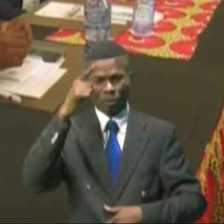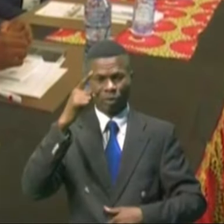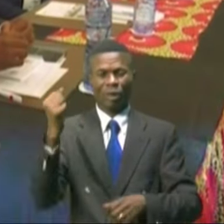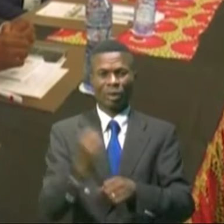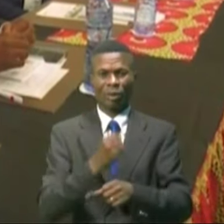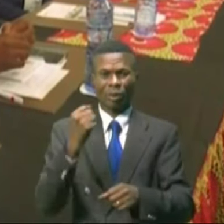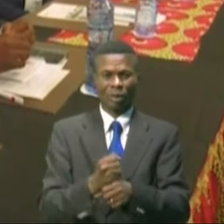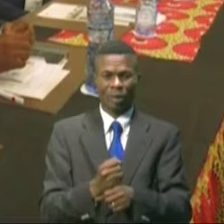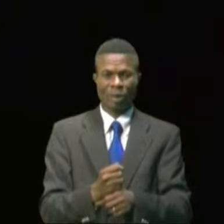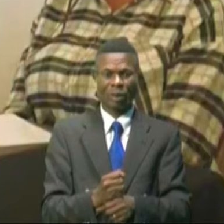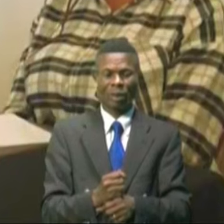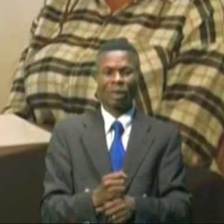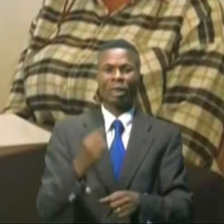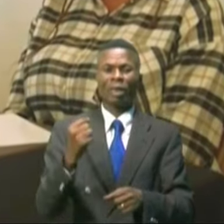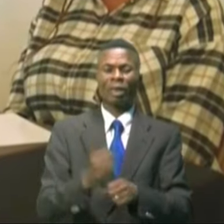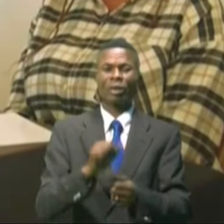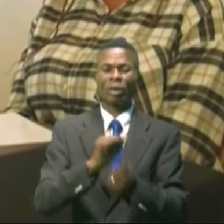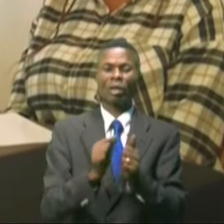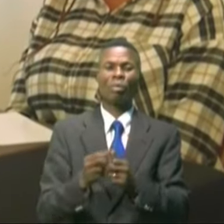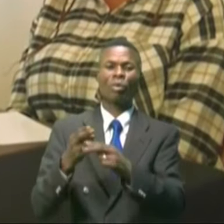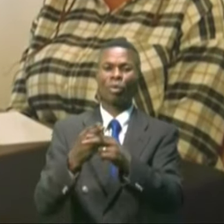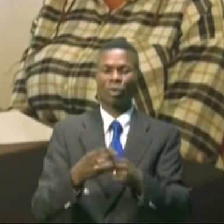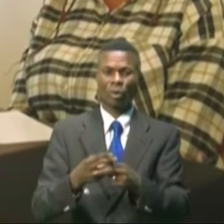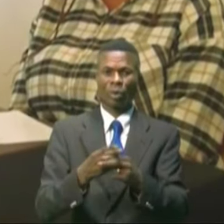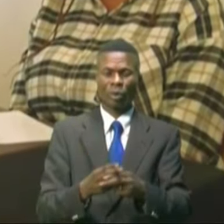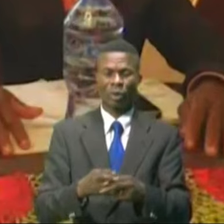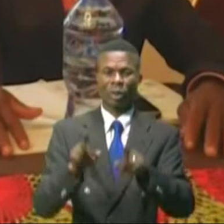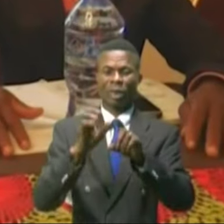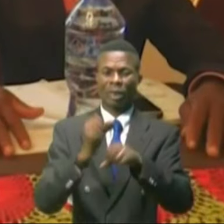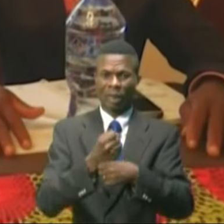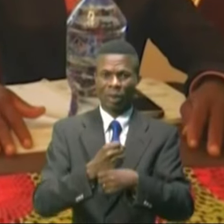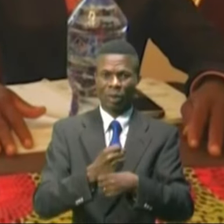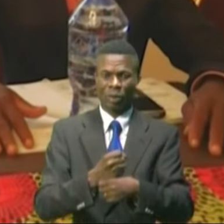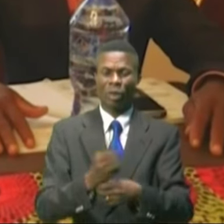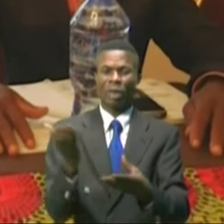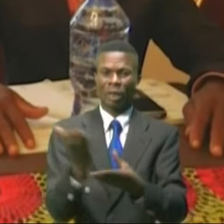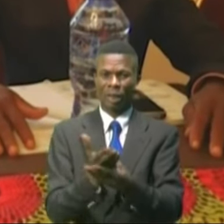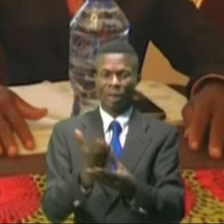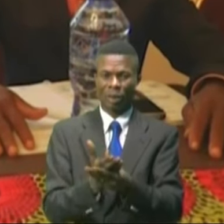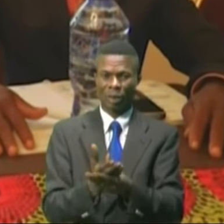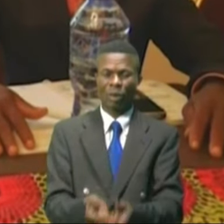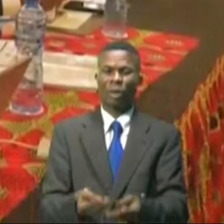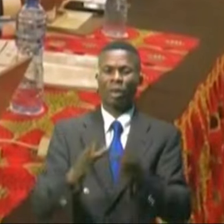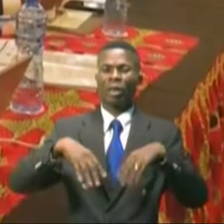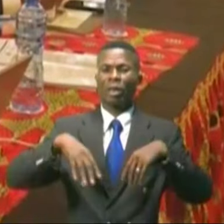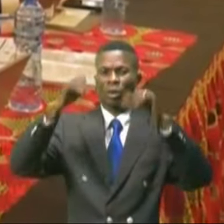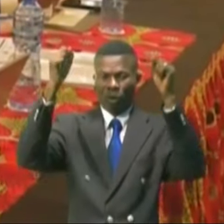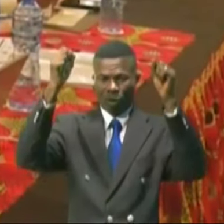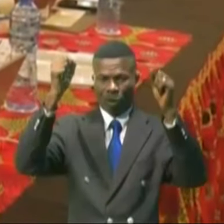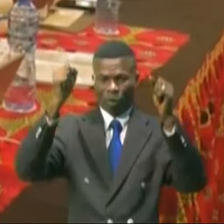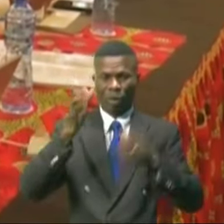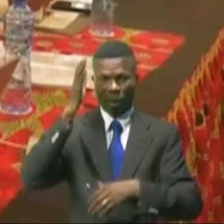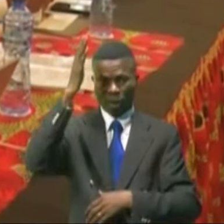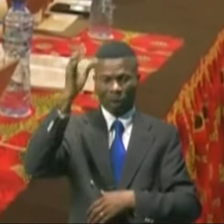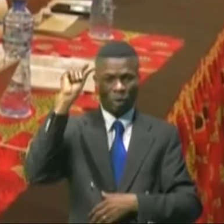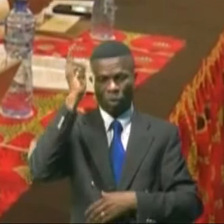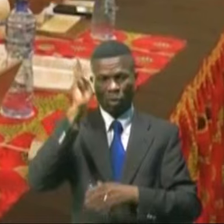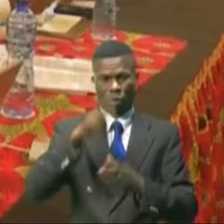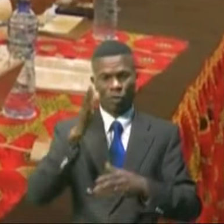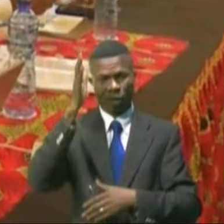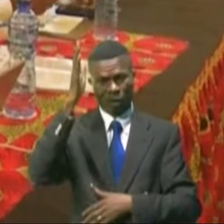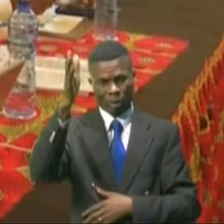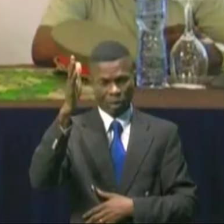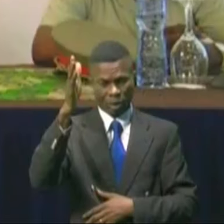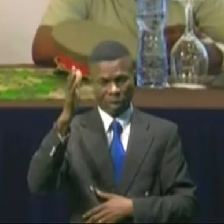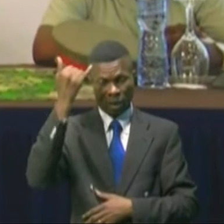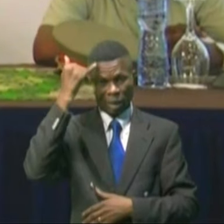services œuvrant dans les secteurs de sécurité de constituer une feuille de route qui sera validée au cours du gouvernement prochain. C'est dans